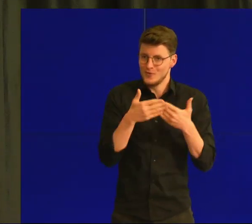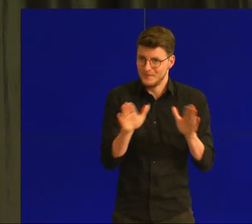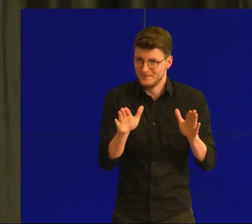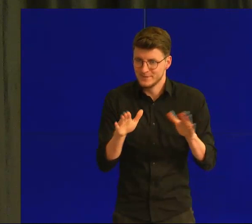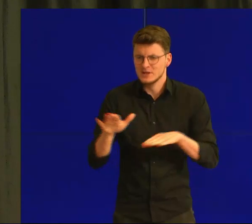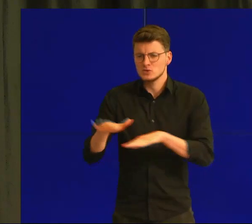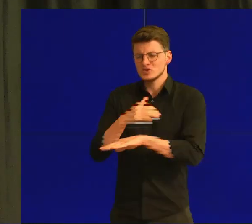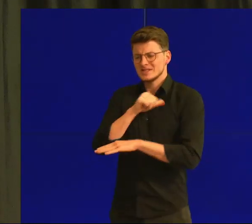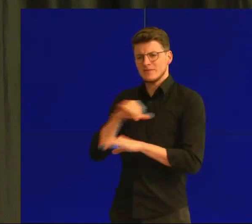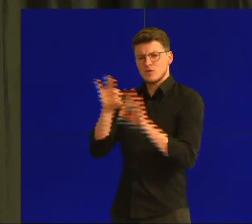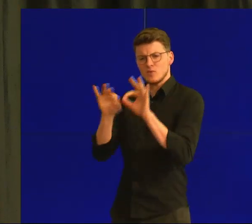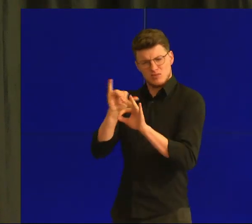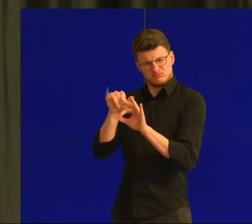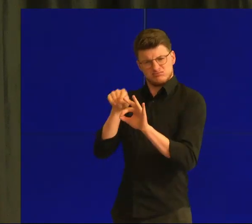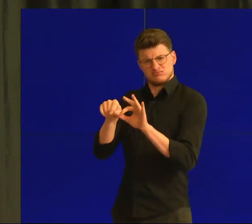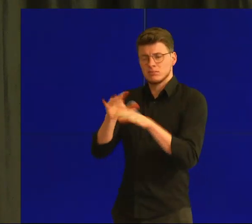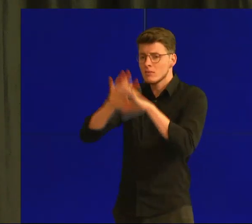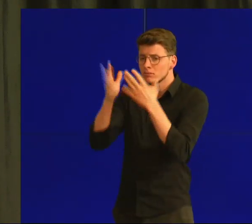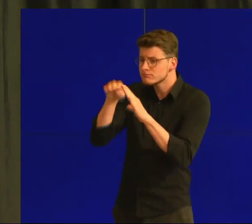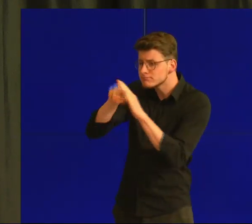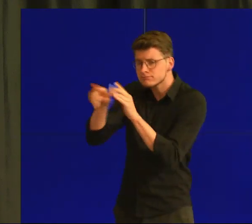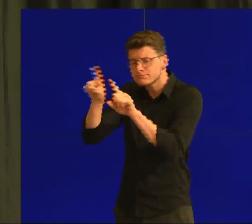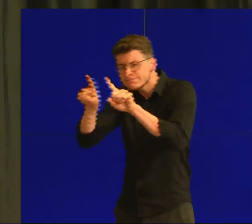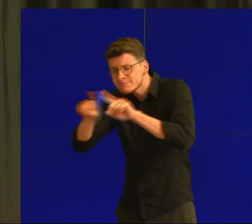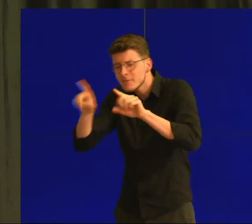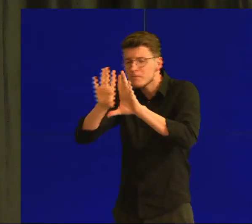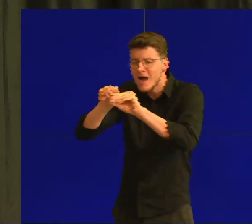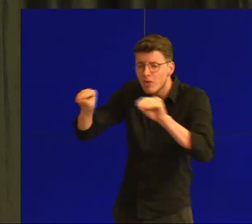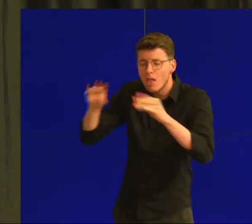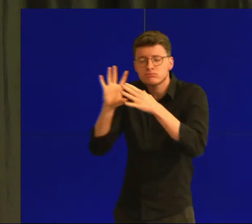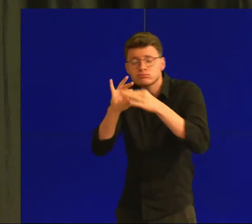sur 120 producteurs bovins